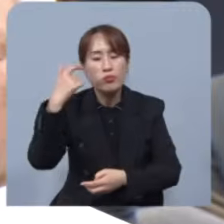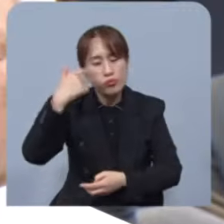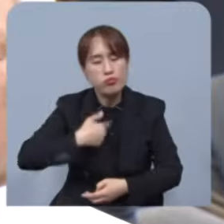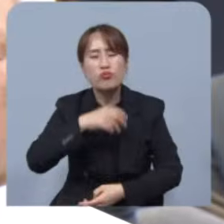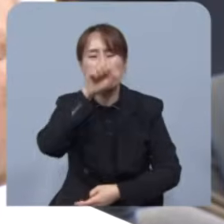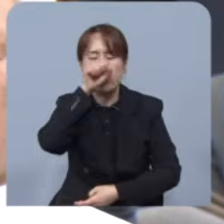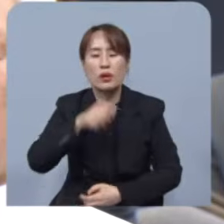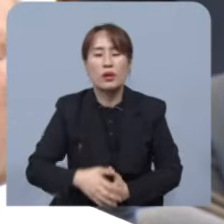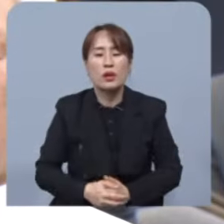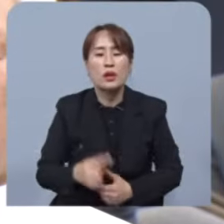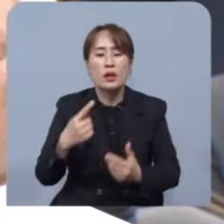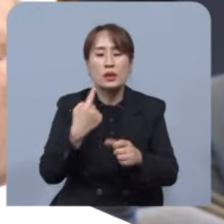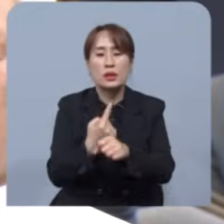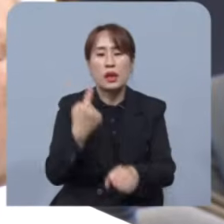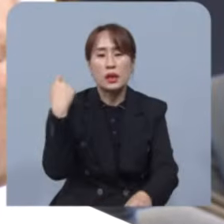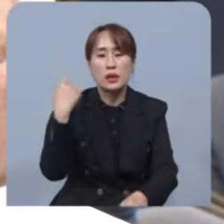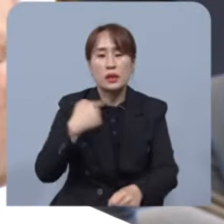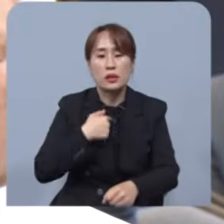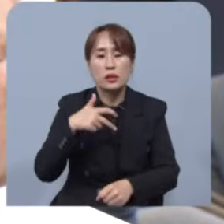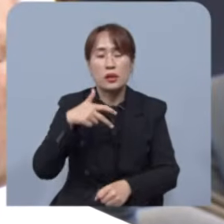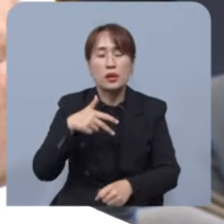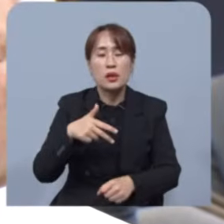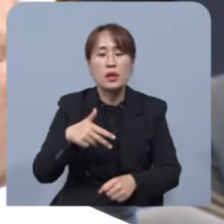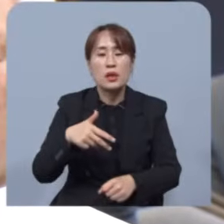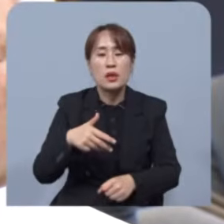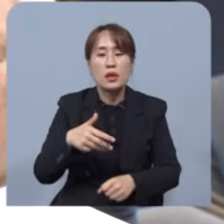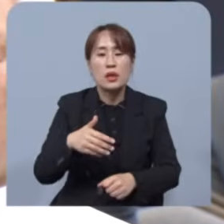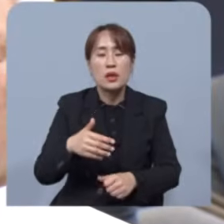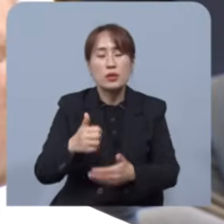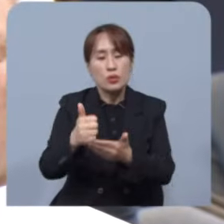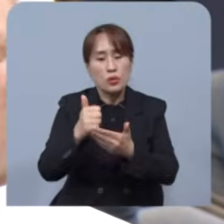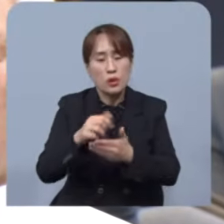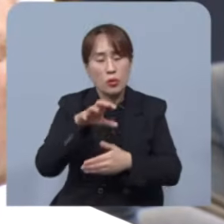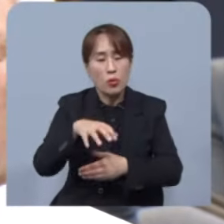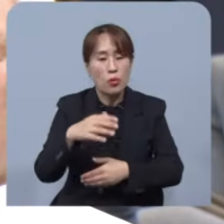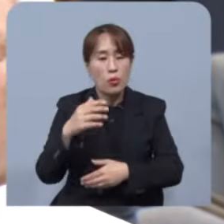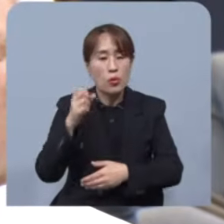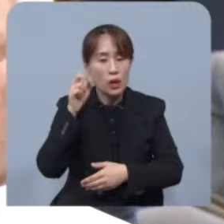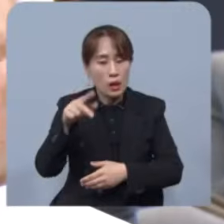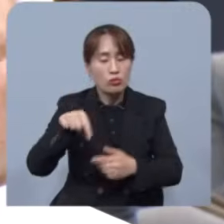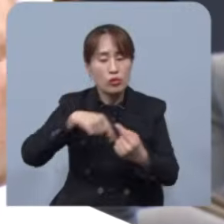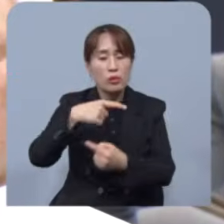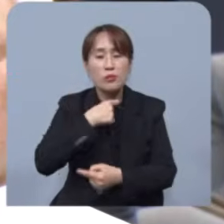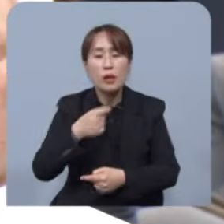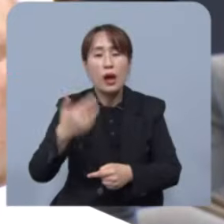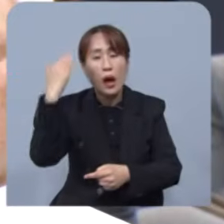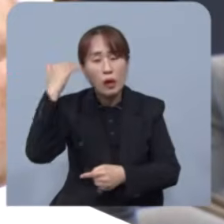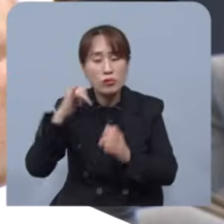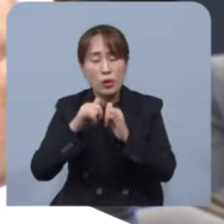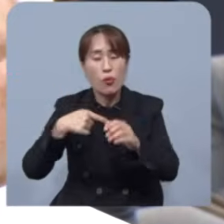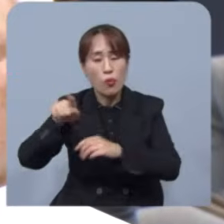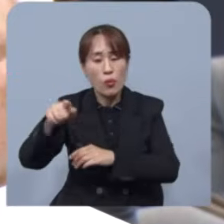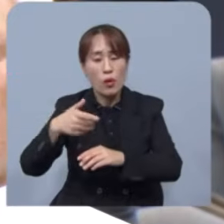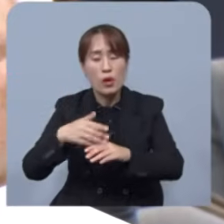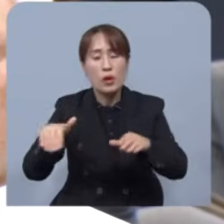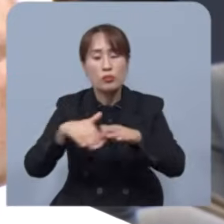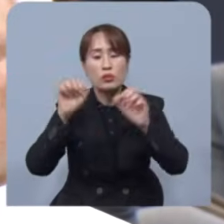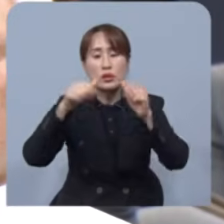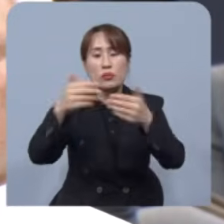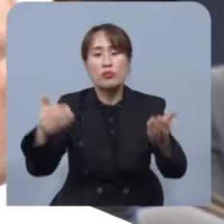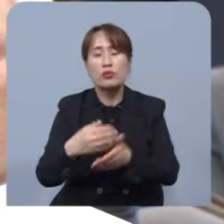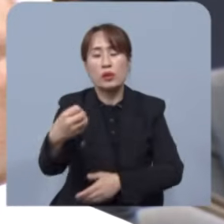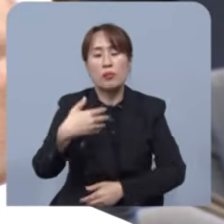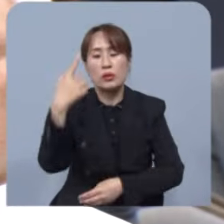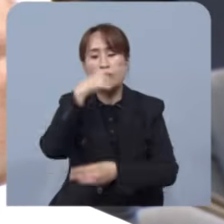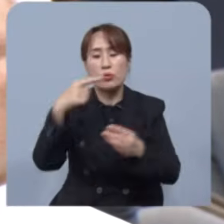좋겠어요. 예시로 작년 저는 게스트하우스를 좀 운영해보고 싶었는데 외국인뿐만 아니라 내국인한테, 근데 문체부에서의